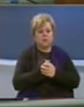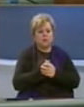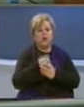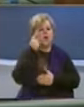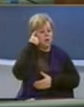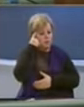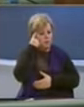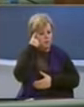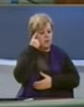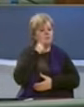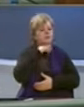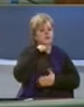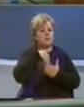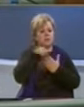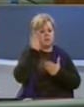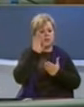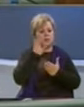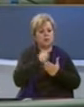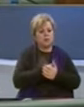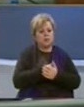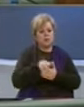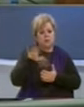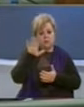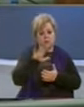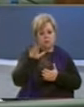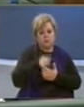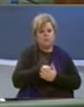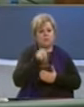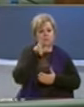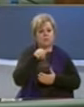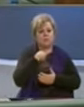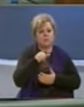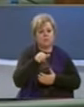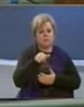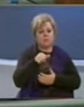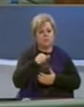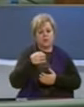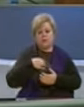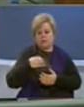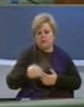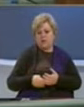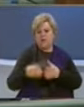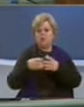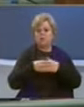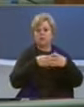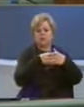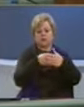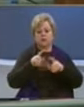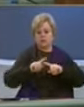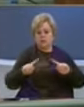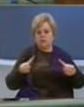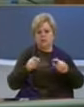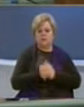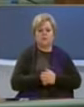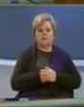që Mitrovicën e Veriut apo dhe natë pjesë tjetër mund të ketë pjesëtarë dhe nga profesionale dhe nga komunitetet tjera, njërë që të